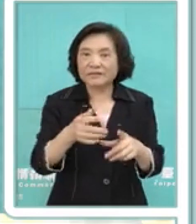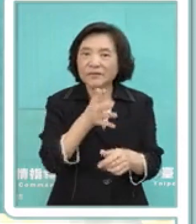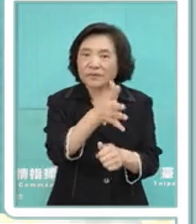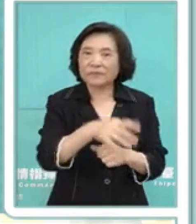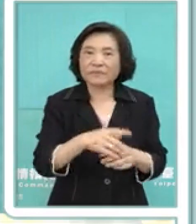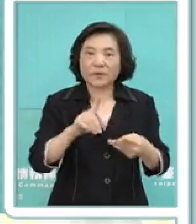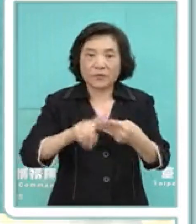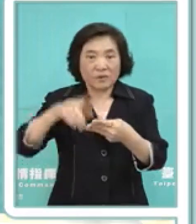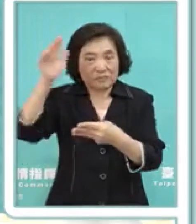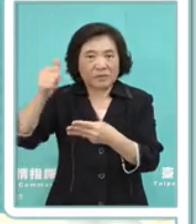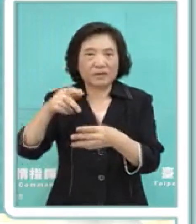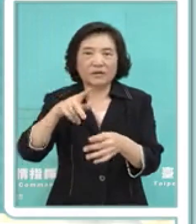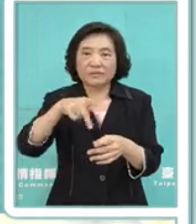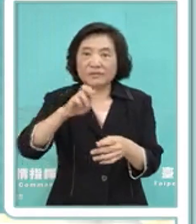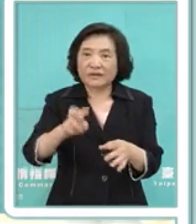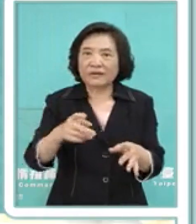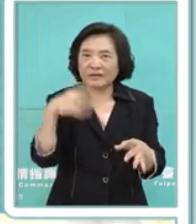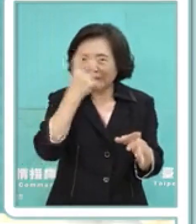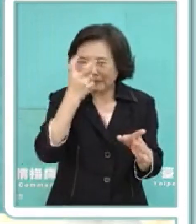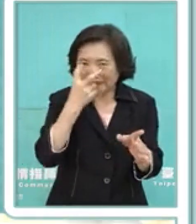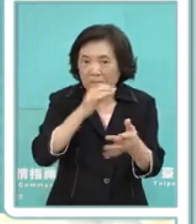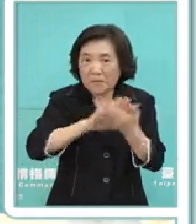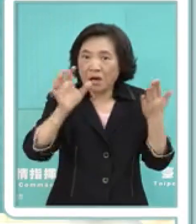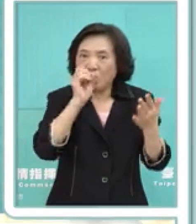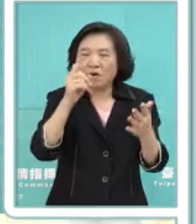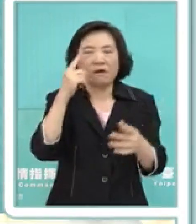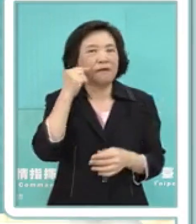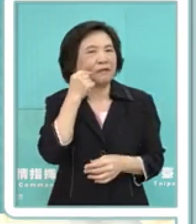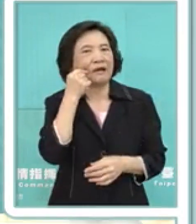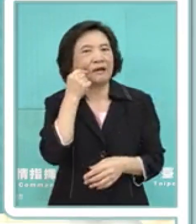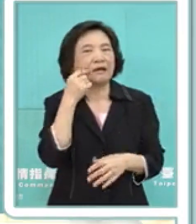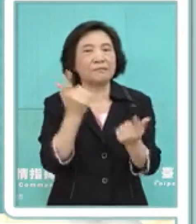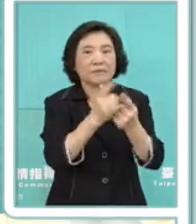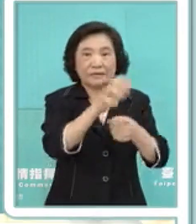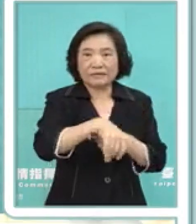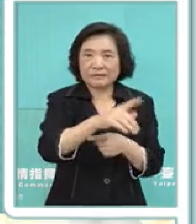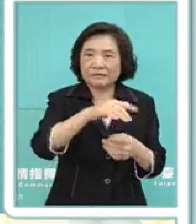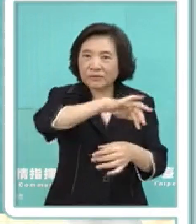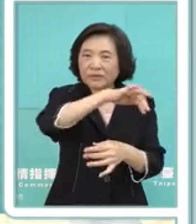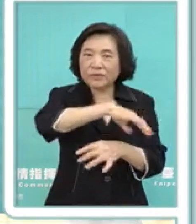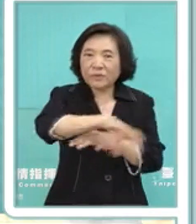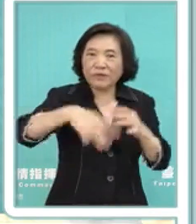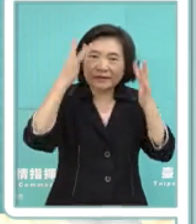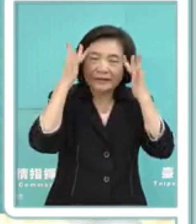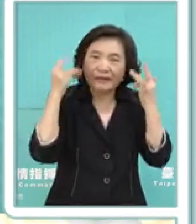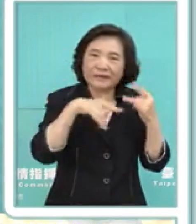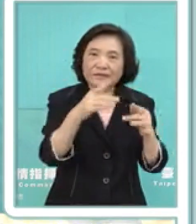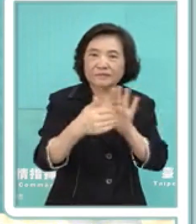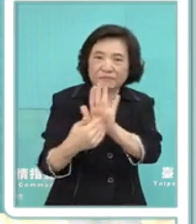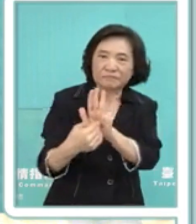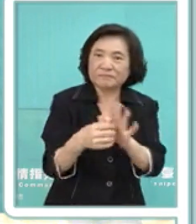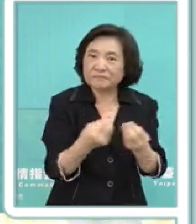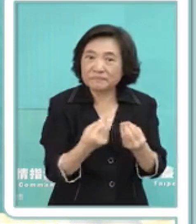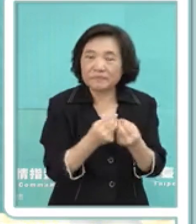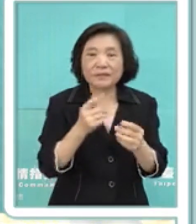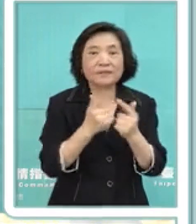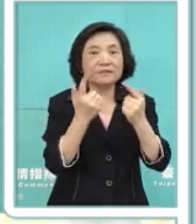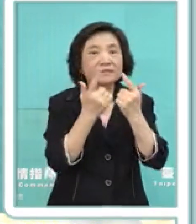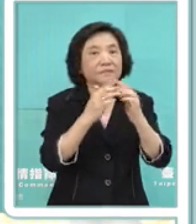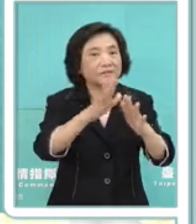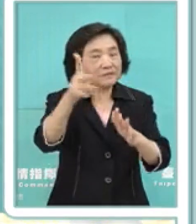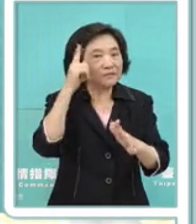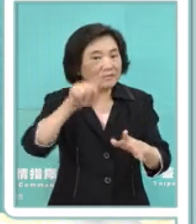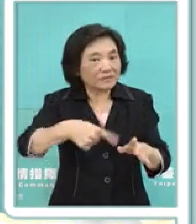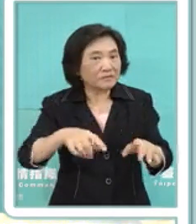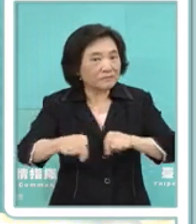王必胜说一直做 PCR 也不会清零，有关于北农和淮南市场的防疫政策，请问市府接下来的防疫作为有哪些？市